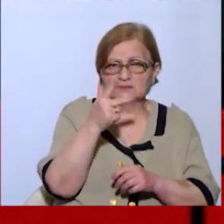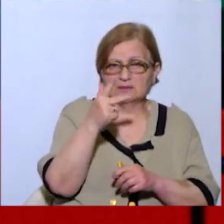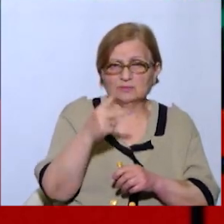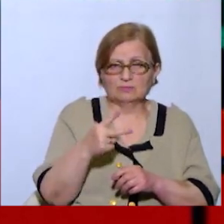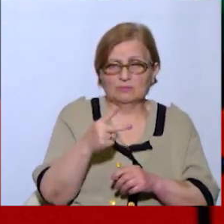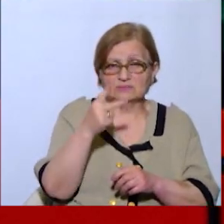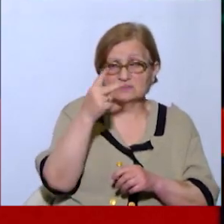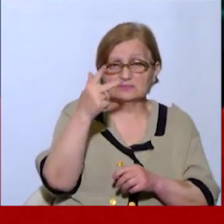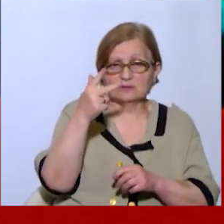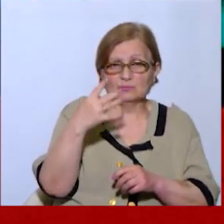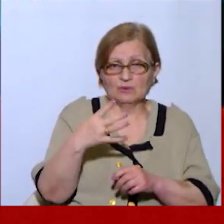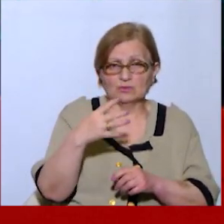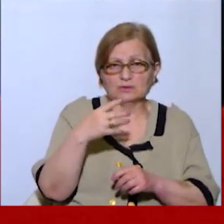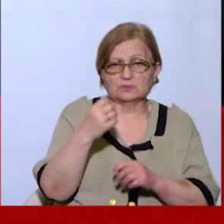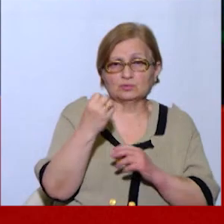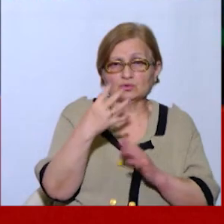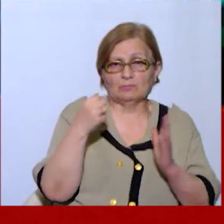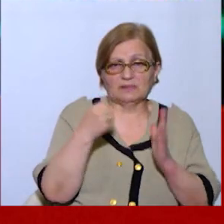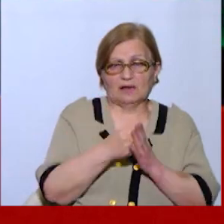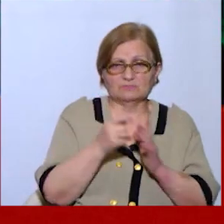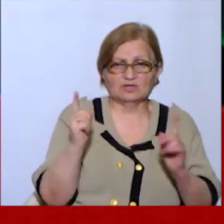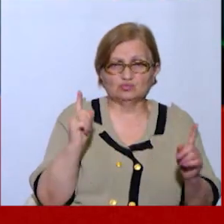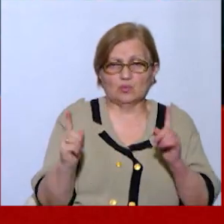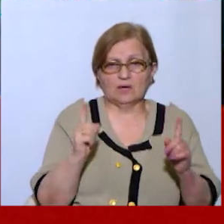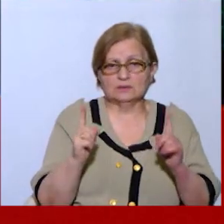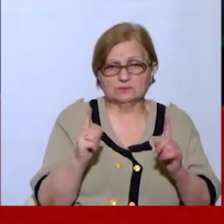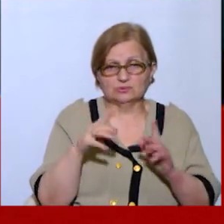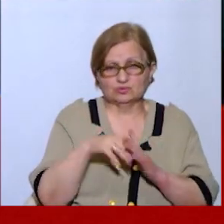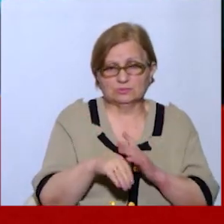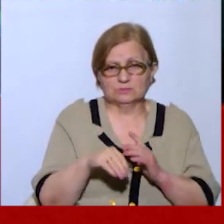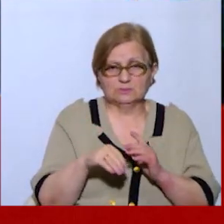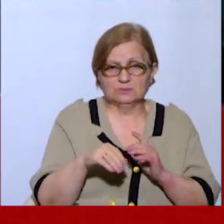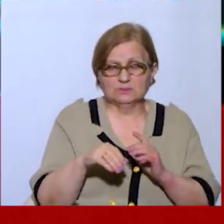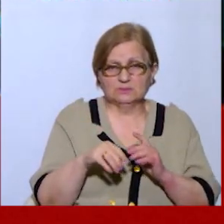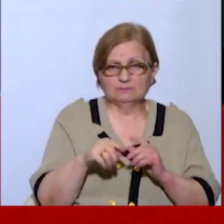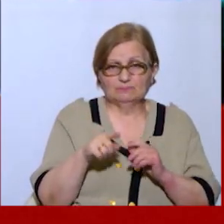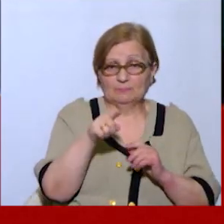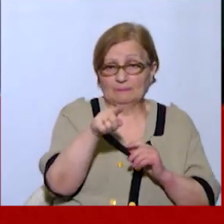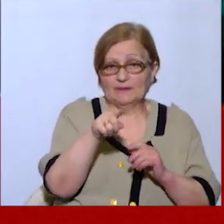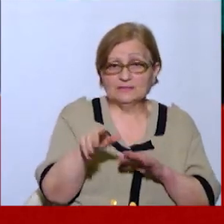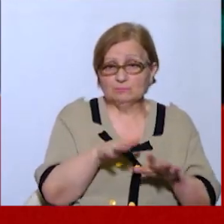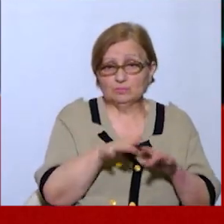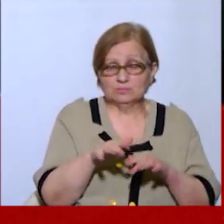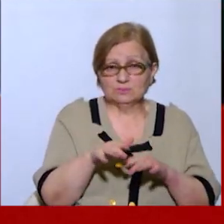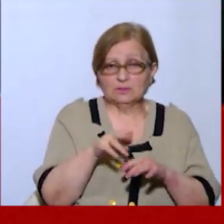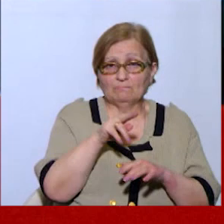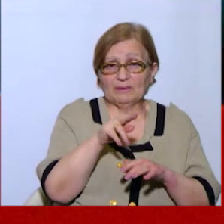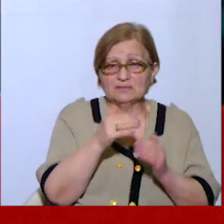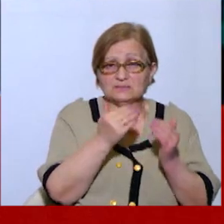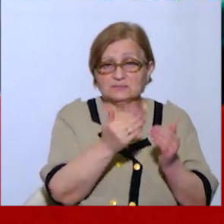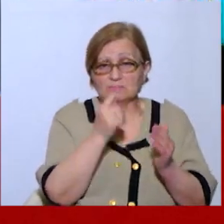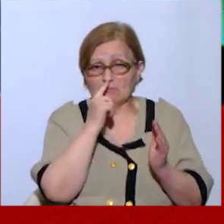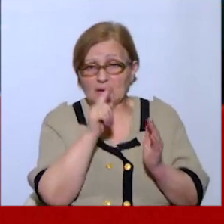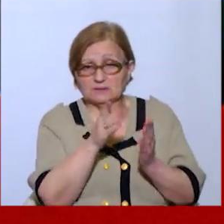მეორედიდან 14-მდე ჩათვლით შუალედში. მოგეხსენებათ რომ ეს ფუნქცია, როგორც პეს მიმართ ფუნქცია